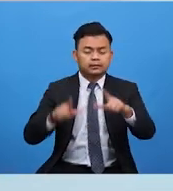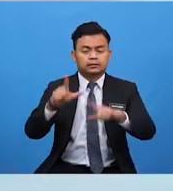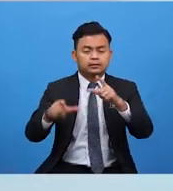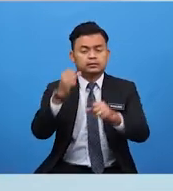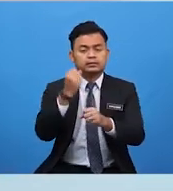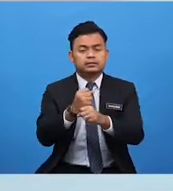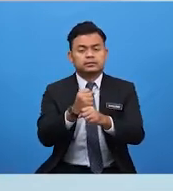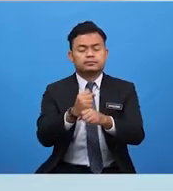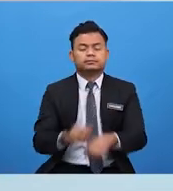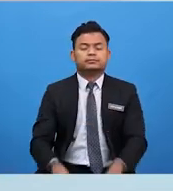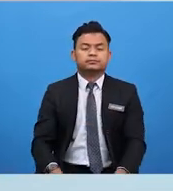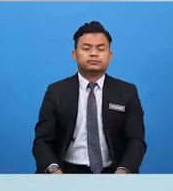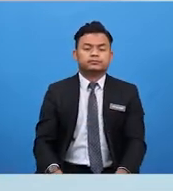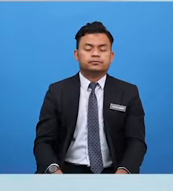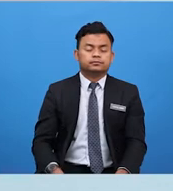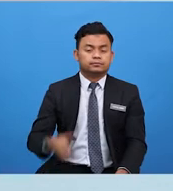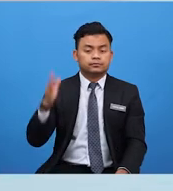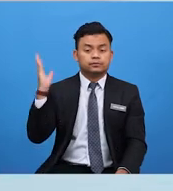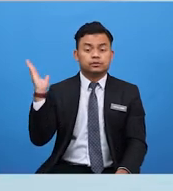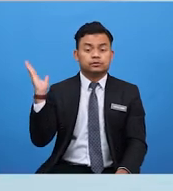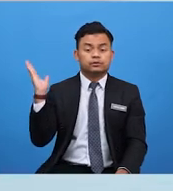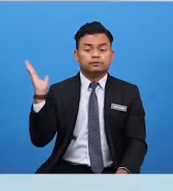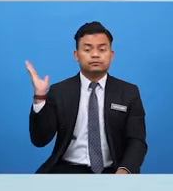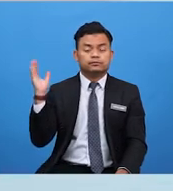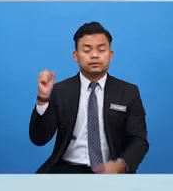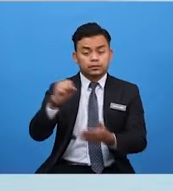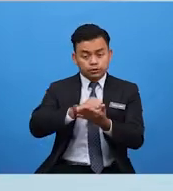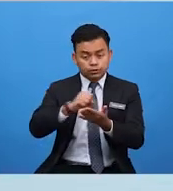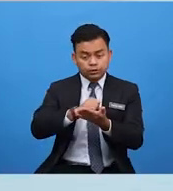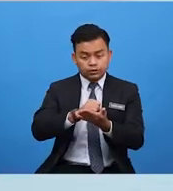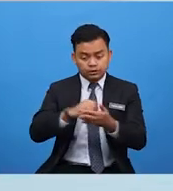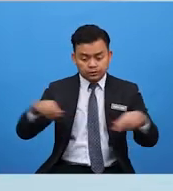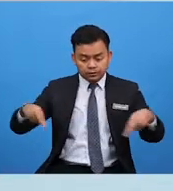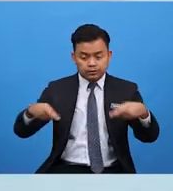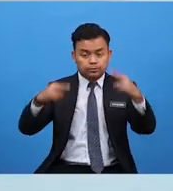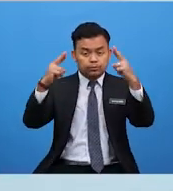mencuci kain, merebus kain dan membilas kain.